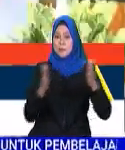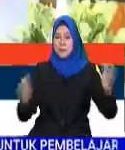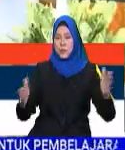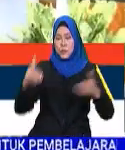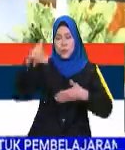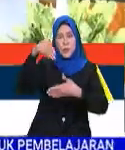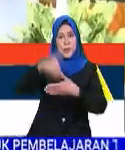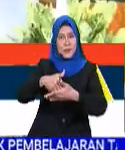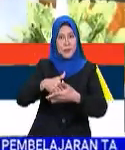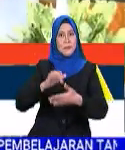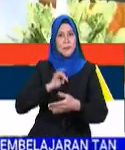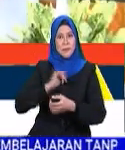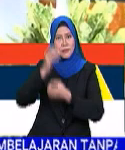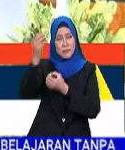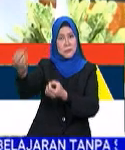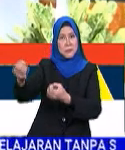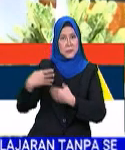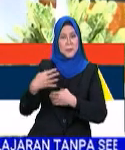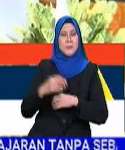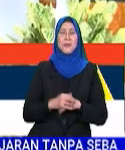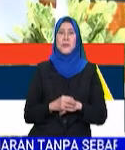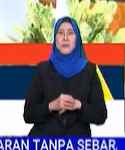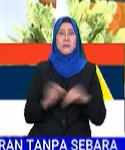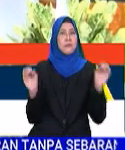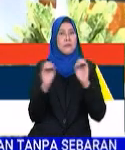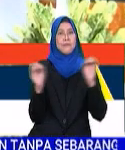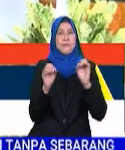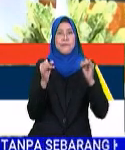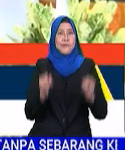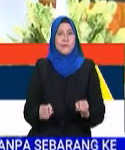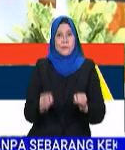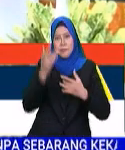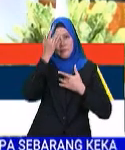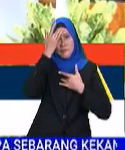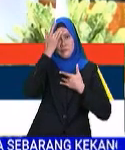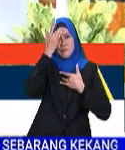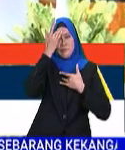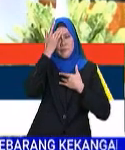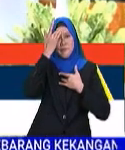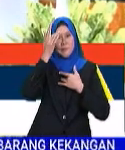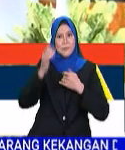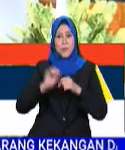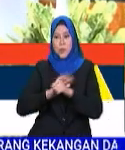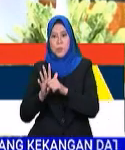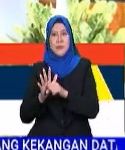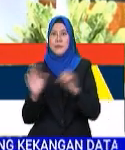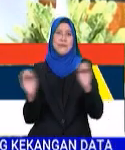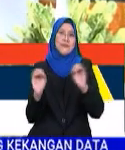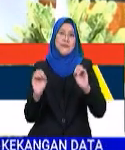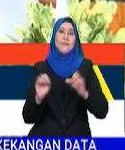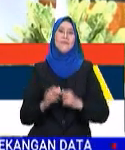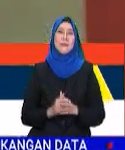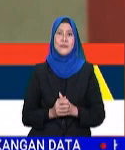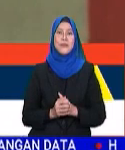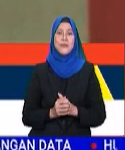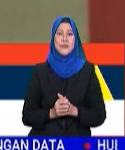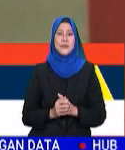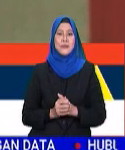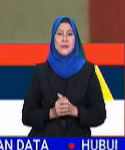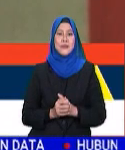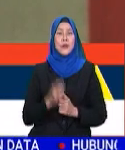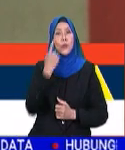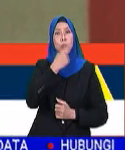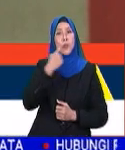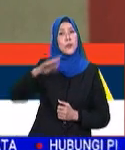juga saya dimaklumkan tiada individu bergejala dilaporkan. Jadi, pada yang masih